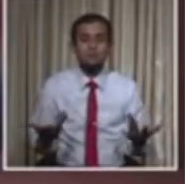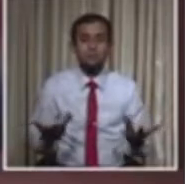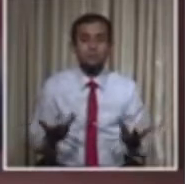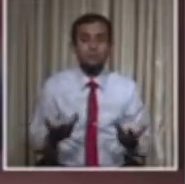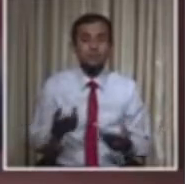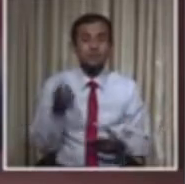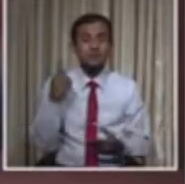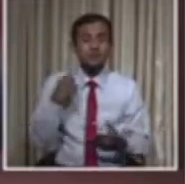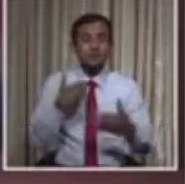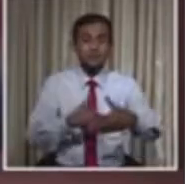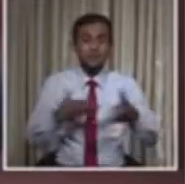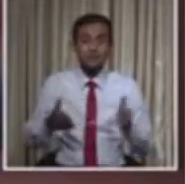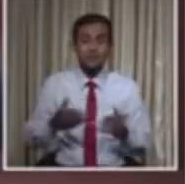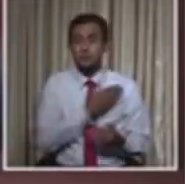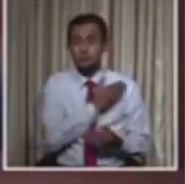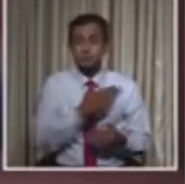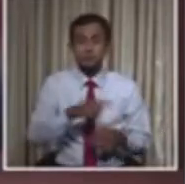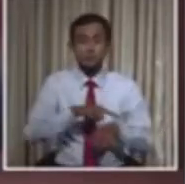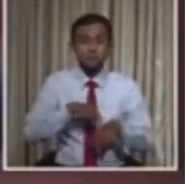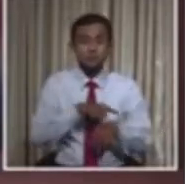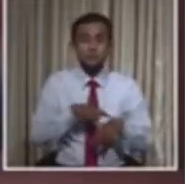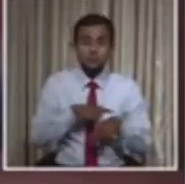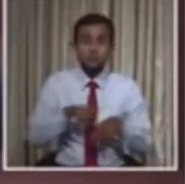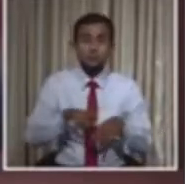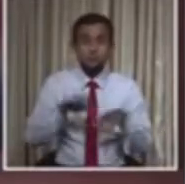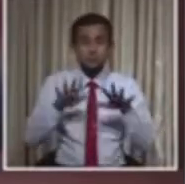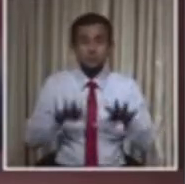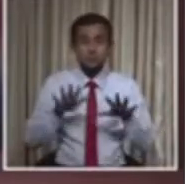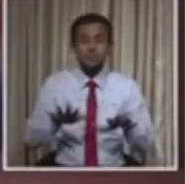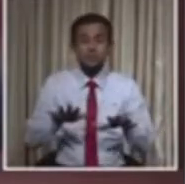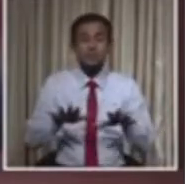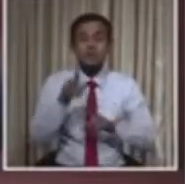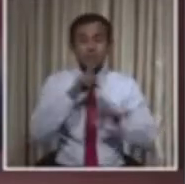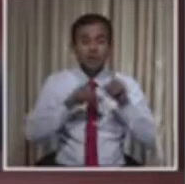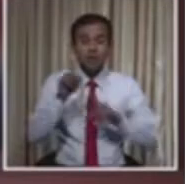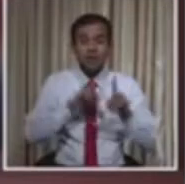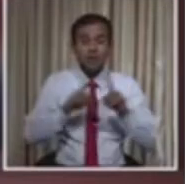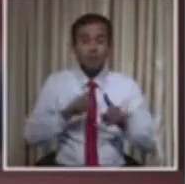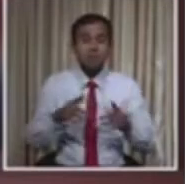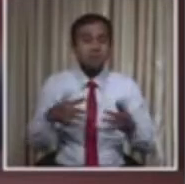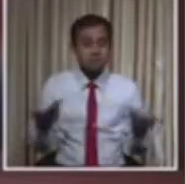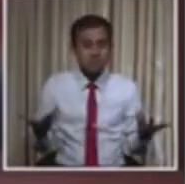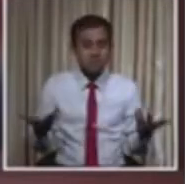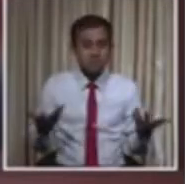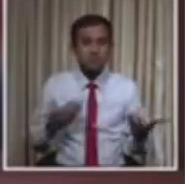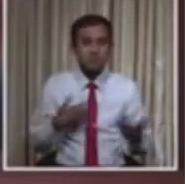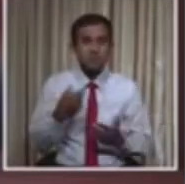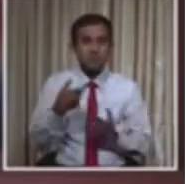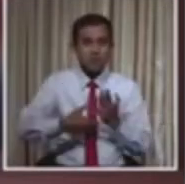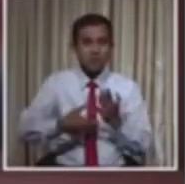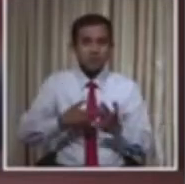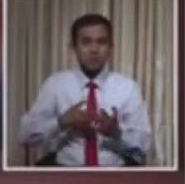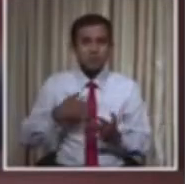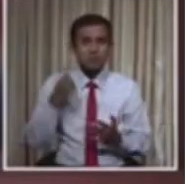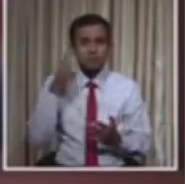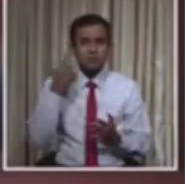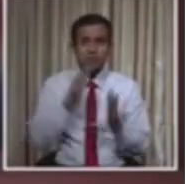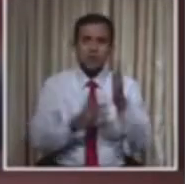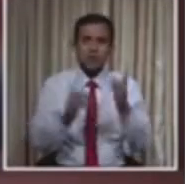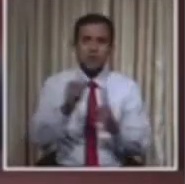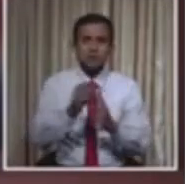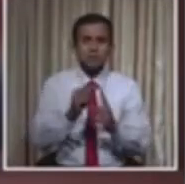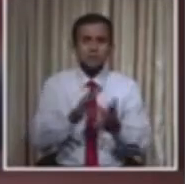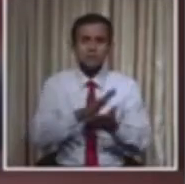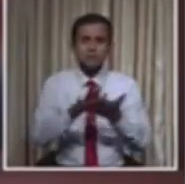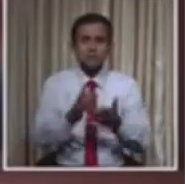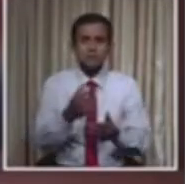එදා කැබිනට් මණ්ඩලයේ දීර්ඝ වේලාවක් ඇදිලා ගිහිල්ලා ඒ පිළිවන් සාකච්ඡාවක් සිදු නොවුණු බව තමයි මට වාර්තා වෙන්නේ මම දන්නේ ඒක අමාත්‍යතුමාට මා නිවැරදි කරන්න